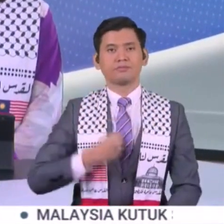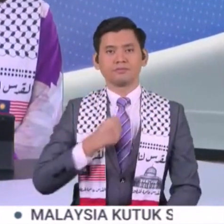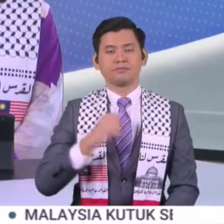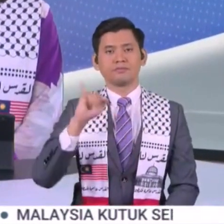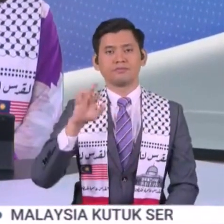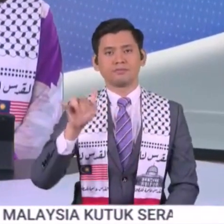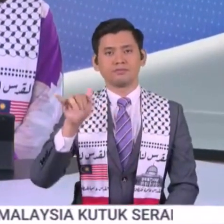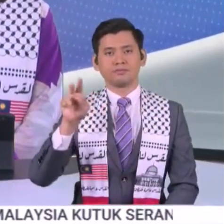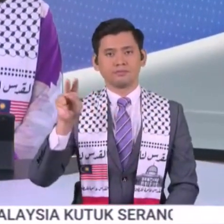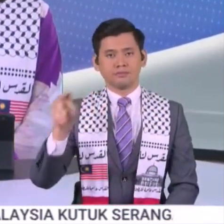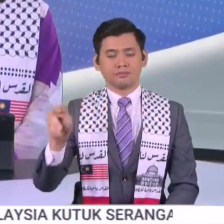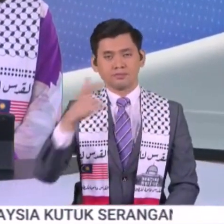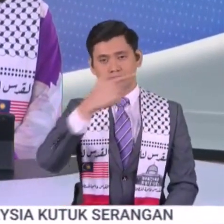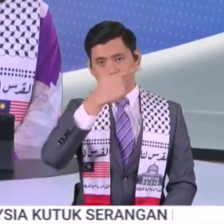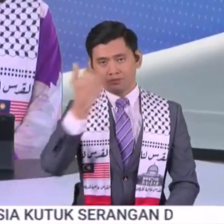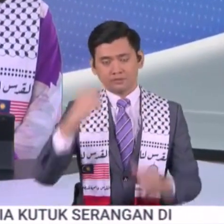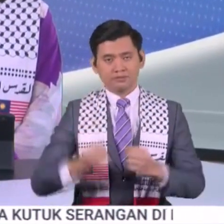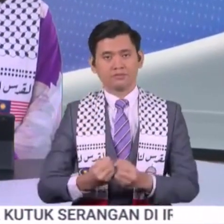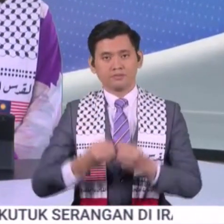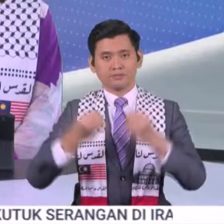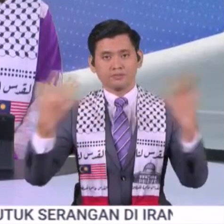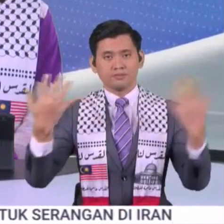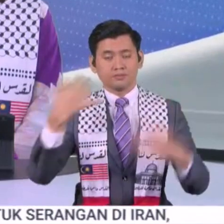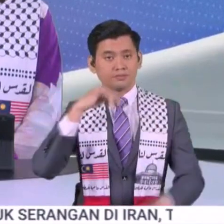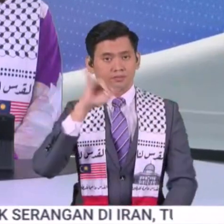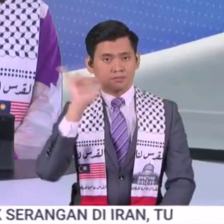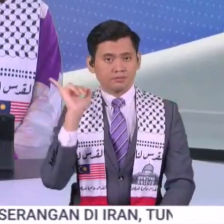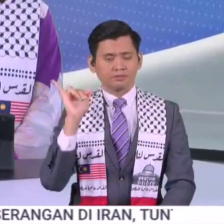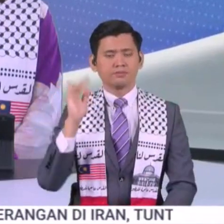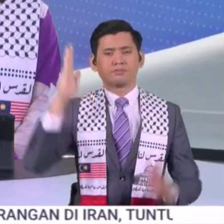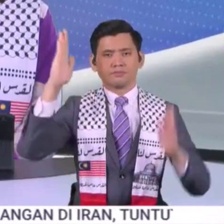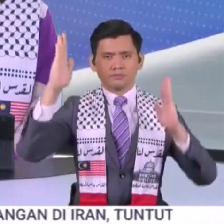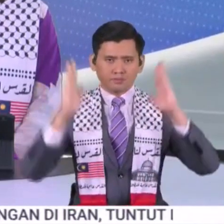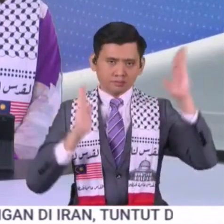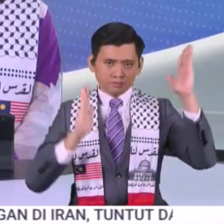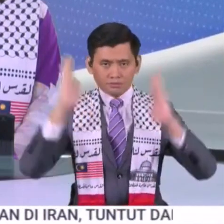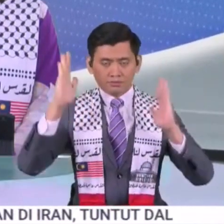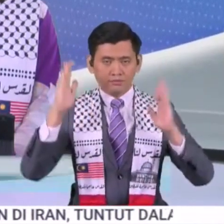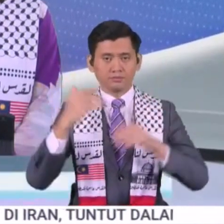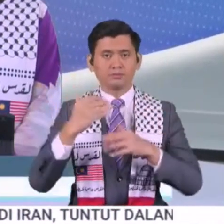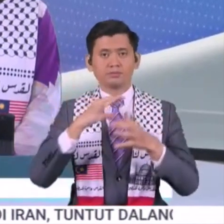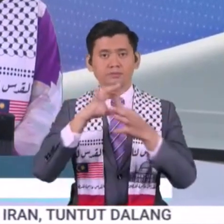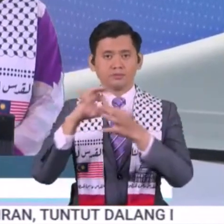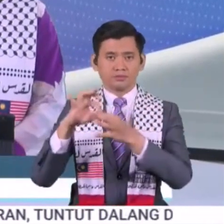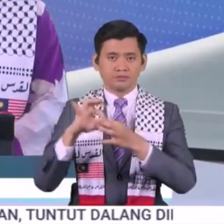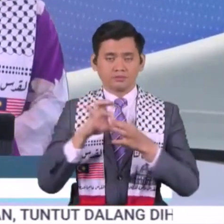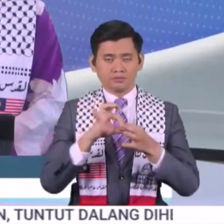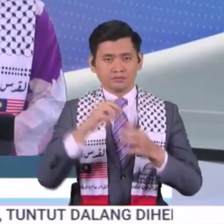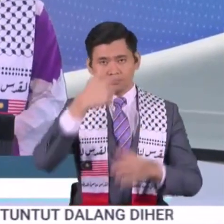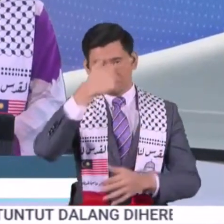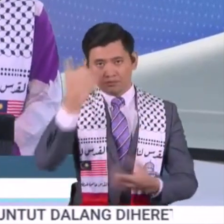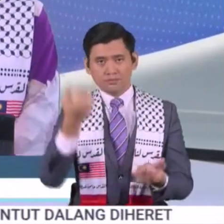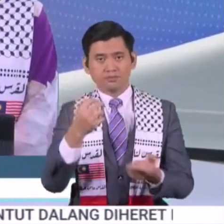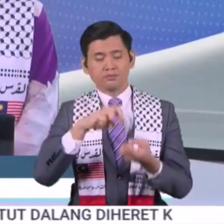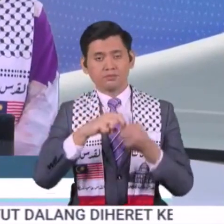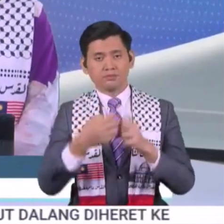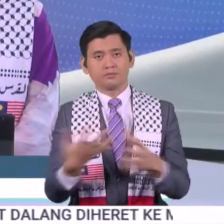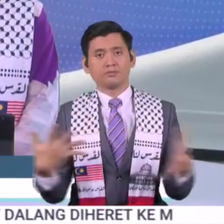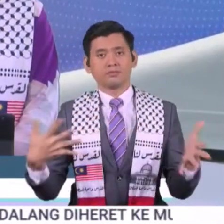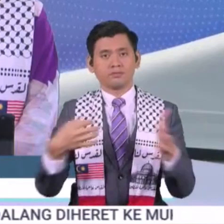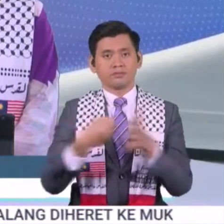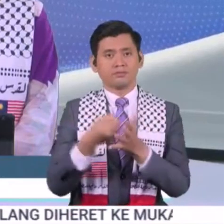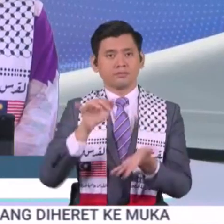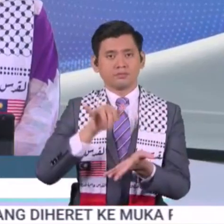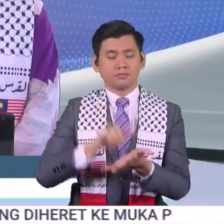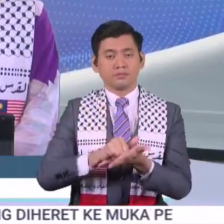semalam Perdana Menteri Datuk Seri Anwar Ibrahim berkata Malaysia berdukacita dan bersolidariti atas insiden berkenaan yang mengorbankan